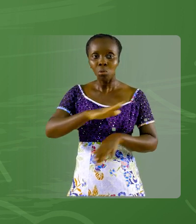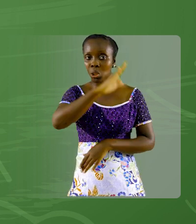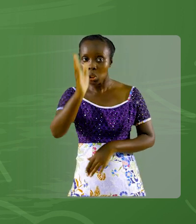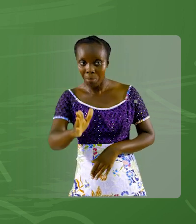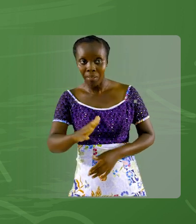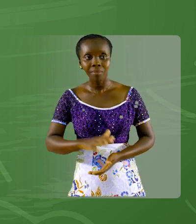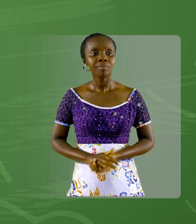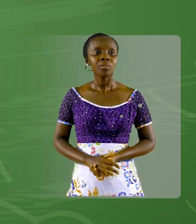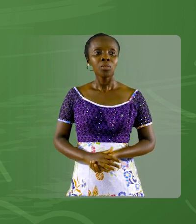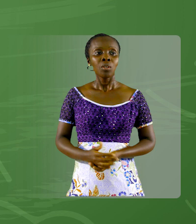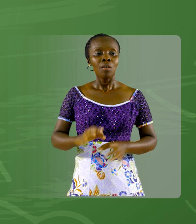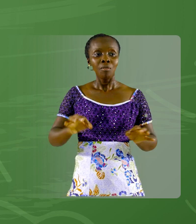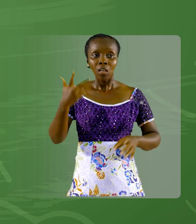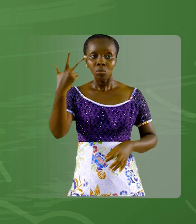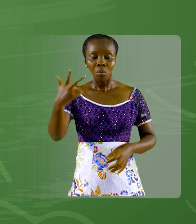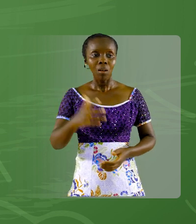Pour ce qui est du temps,